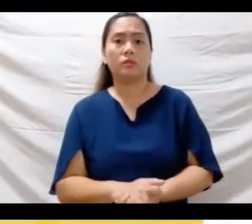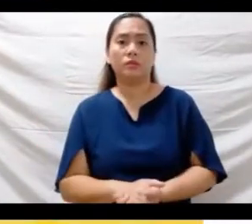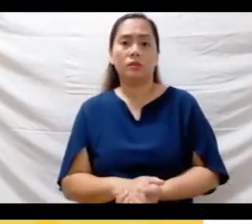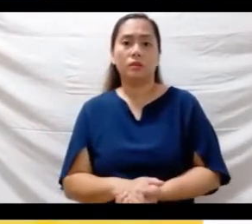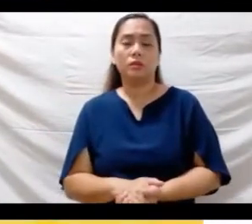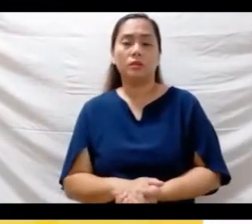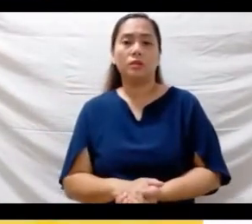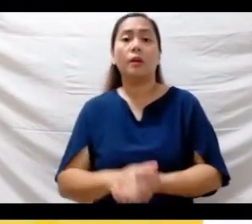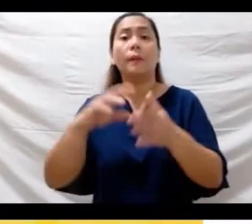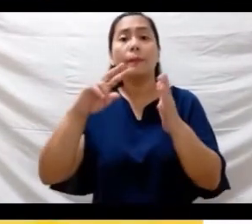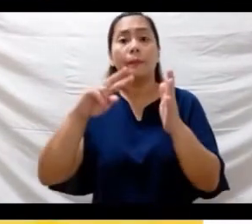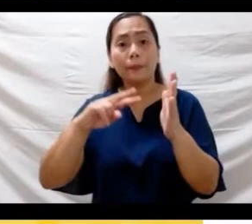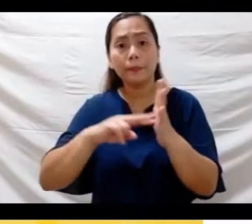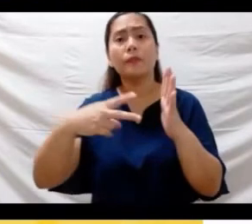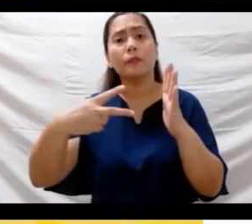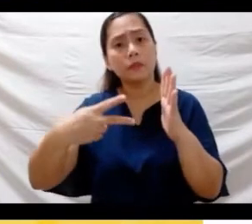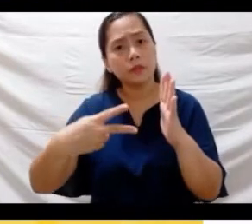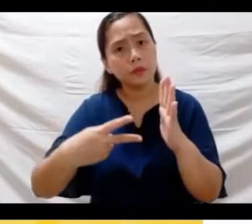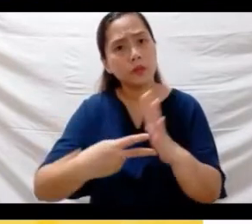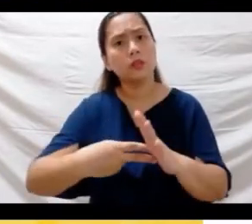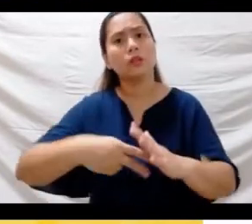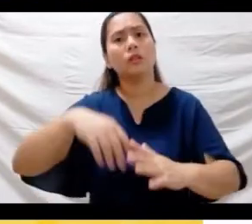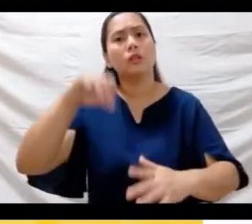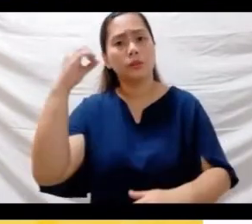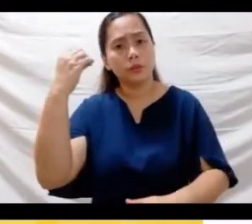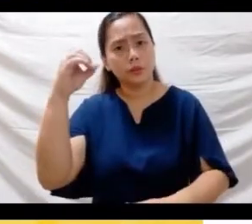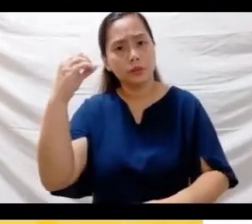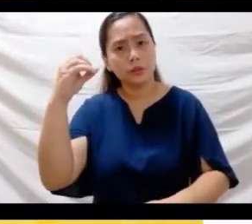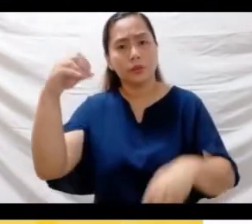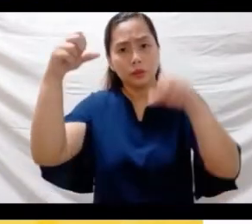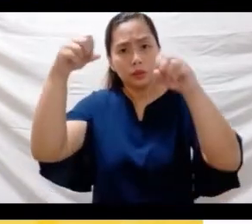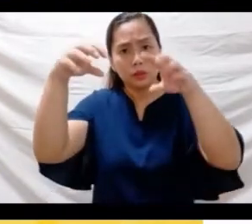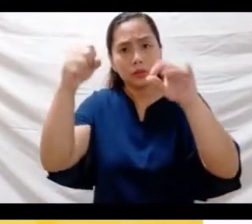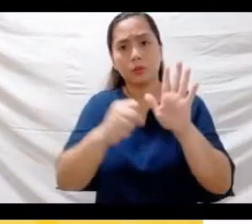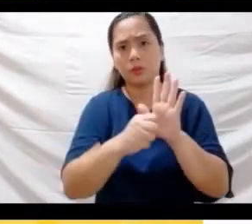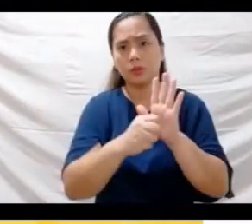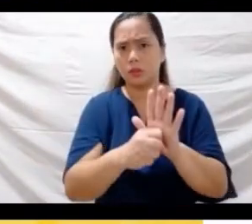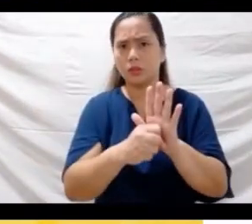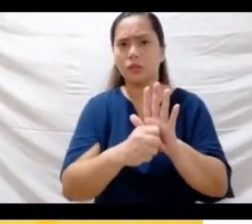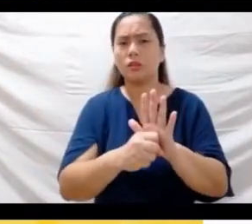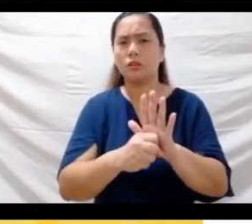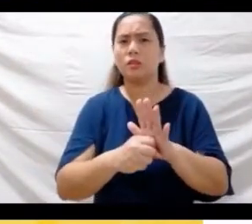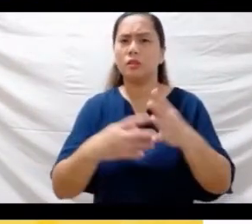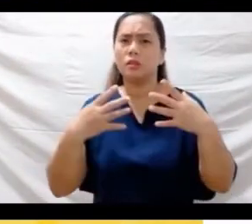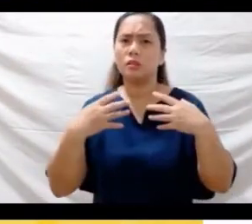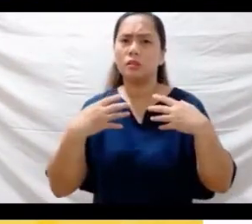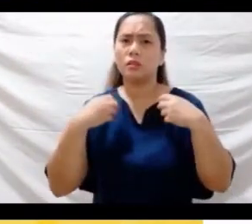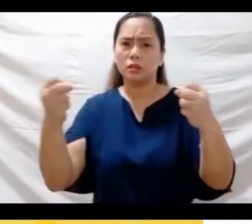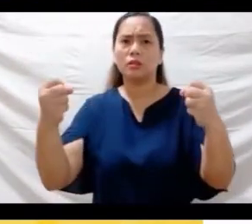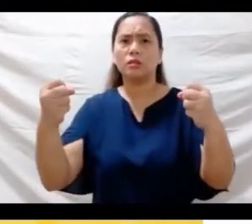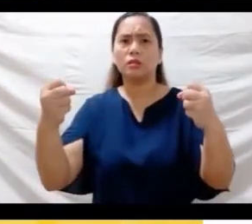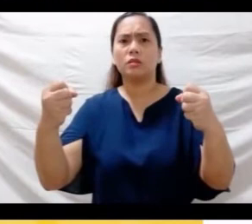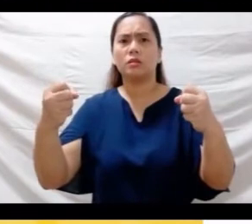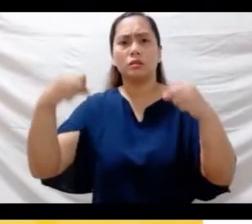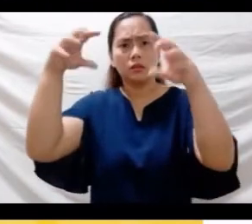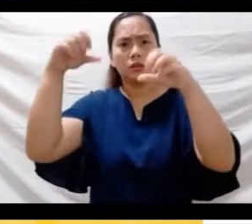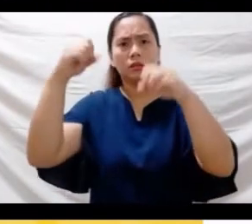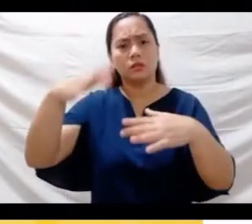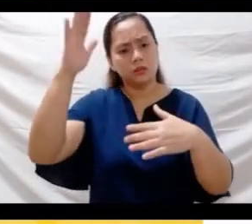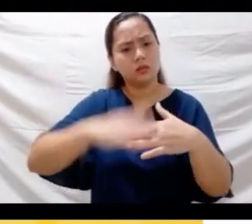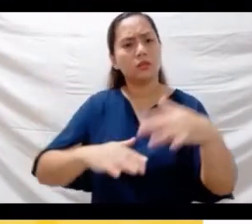Ibig sabihin po ba kapag orange rainfall warning ay mas malakas na ang ulan kaysa sa yellow